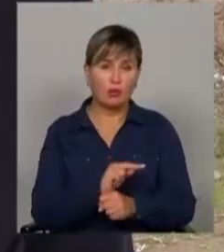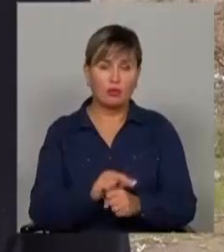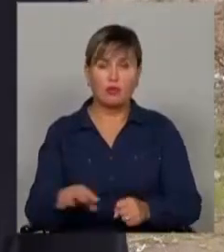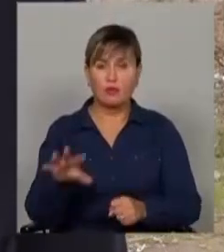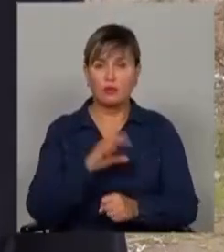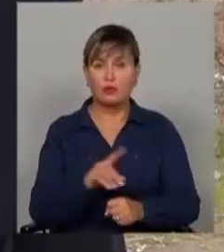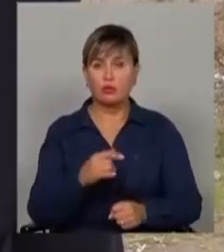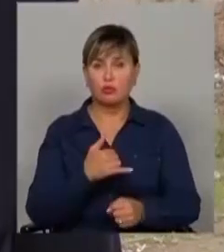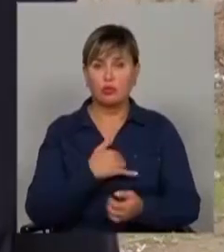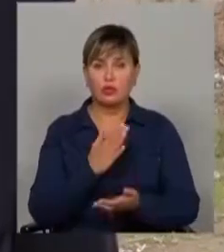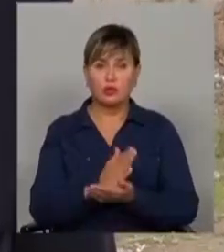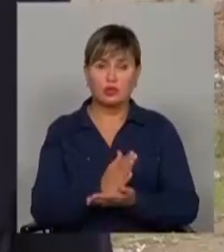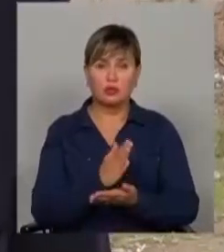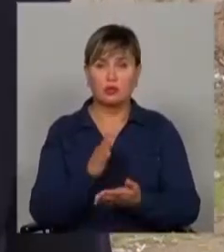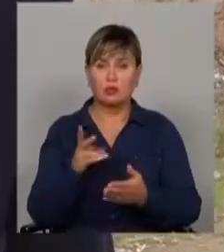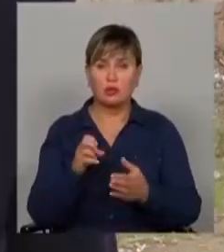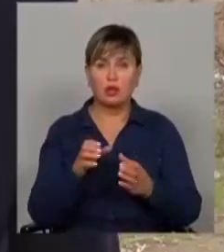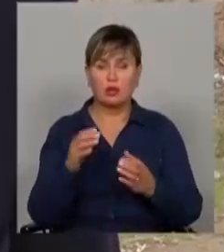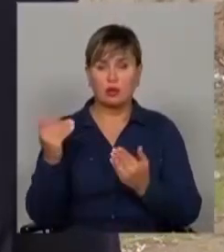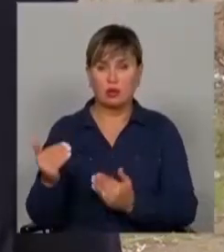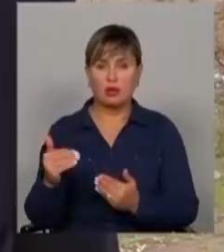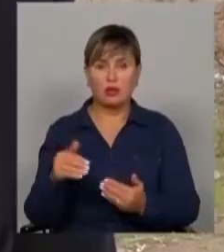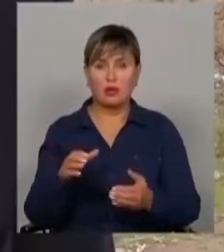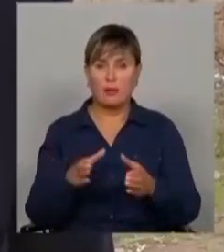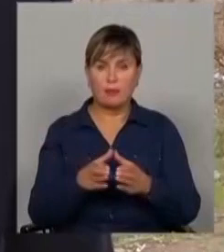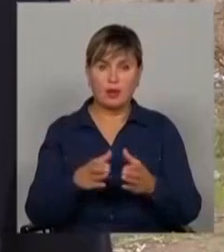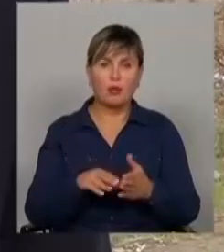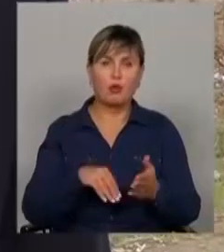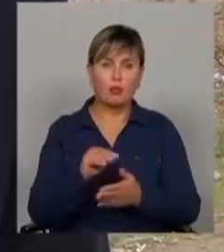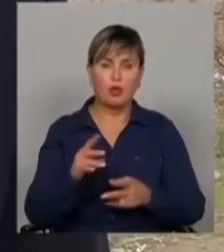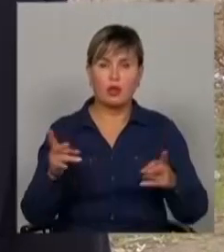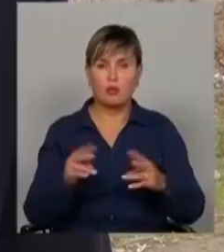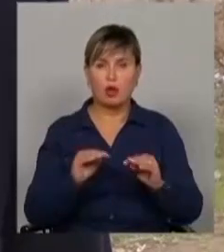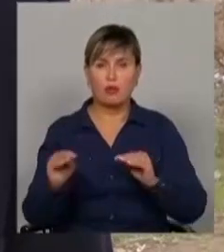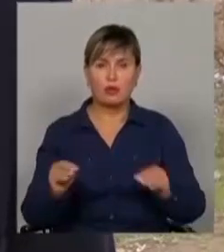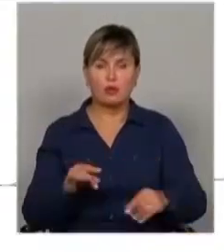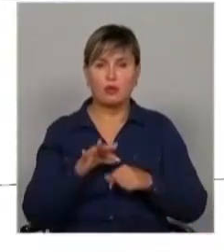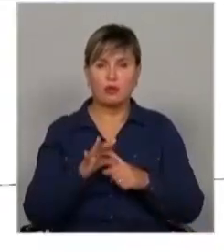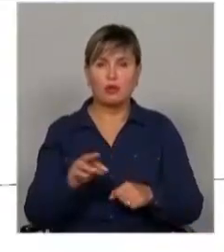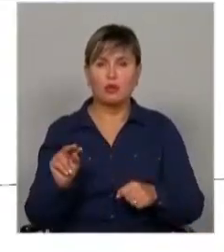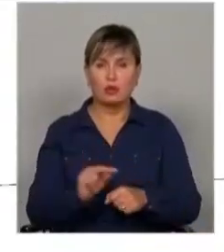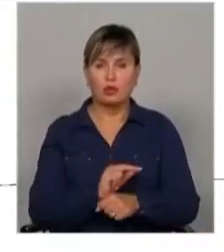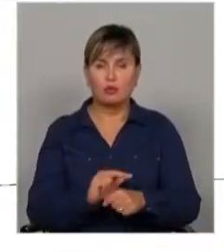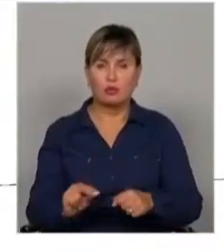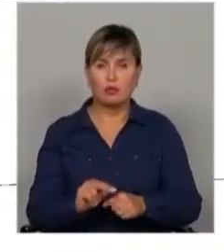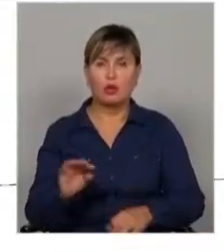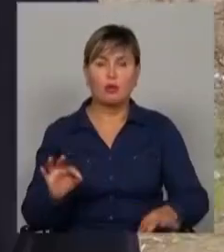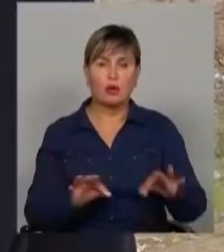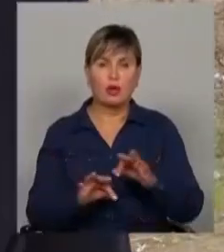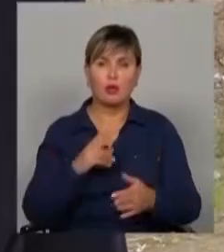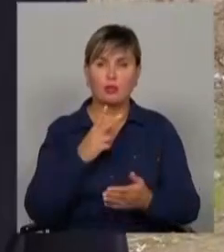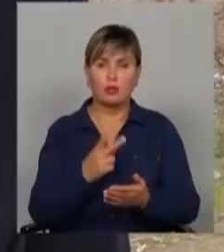которые находятся на балансе компании, составляются дефектные акты и закупается необходимое оборудование и проводятся ремонтные работы. Проектом